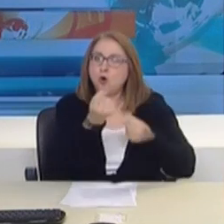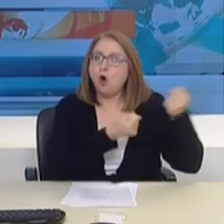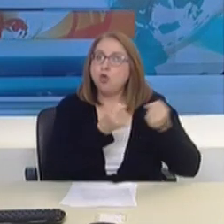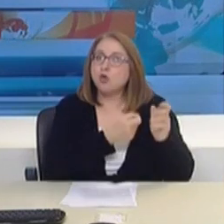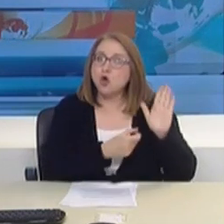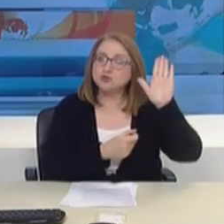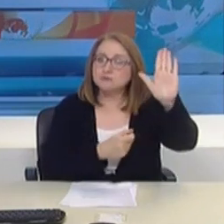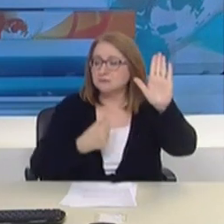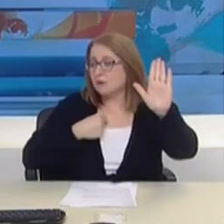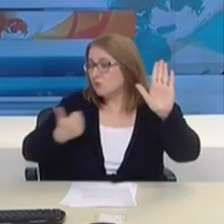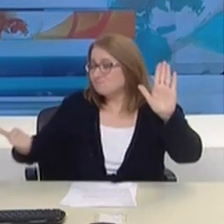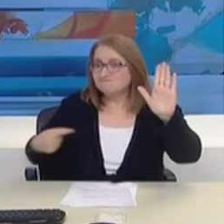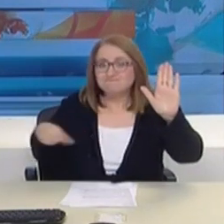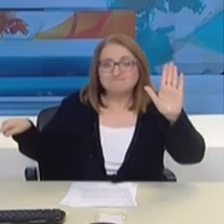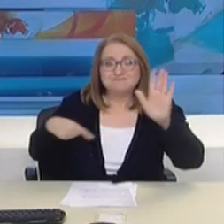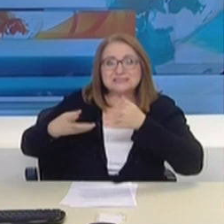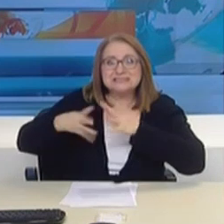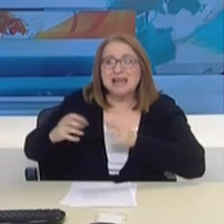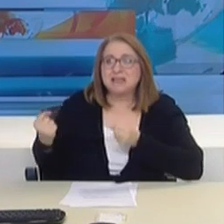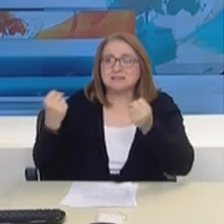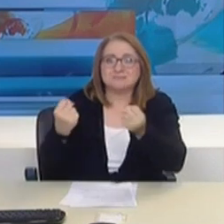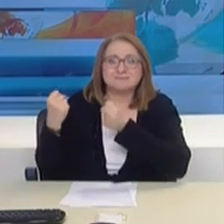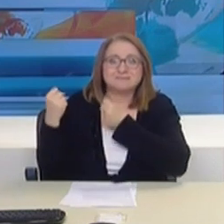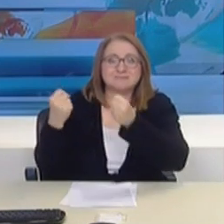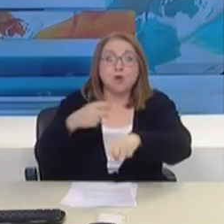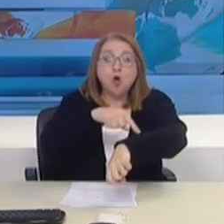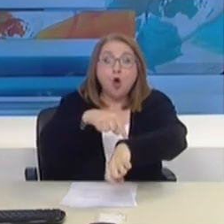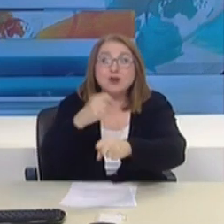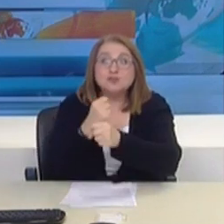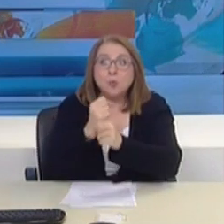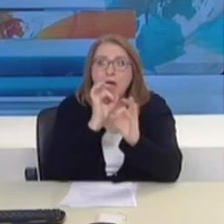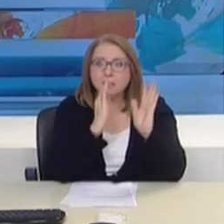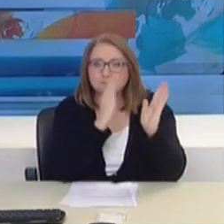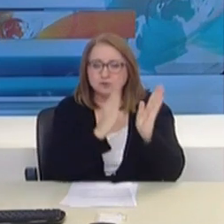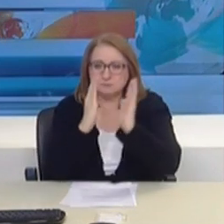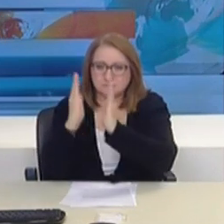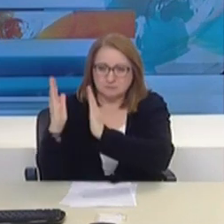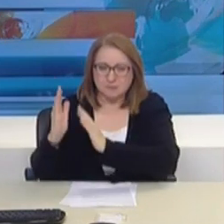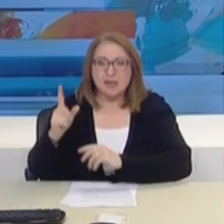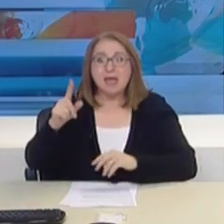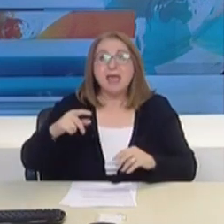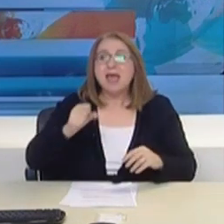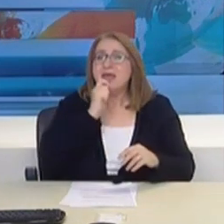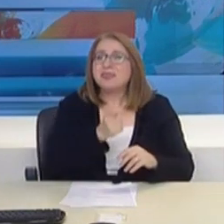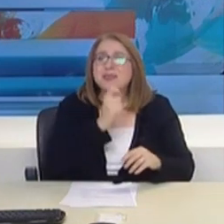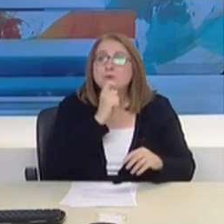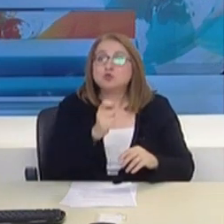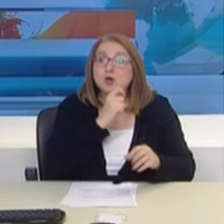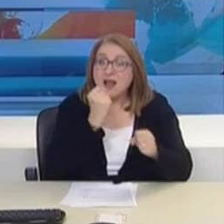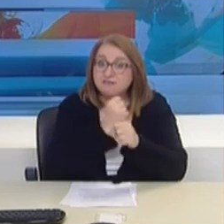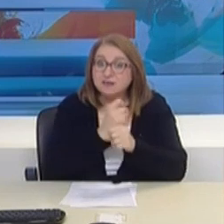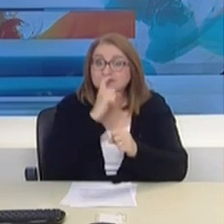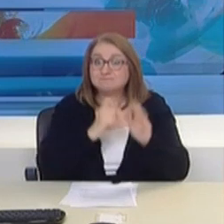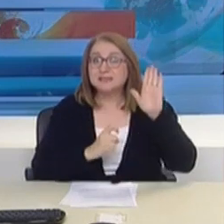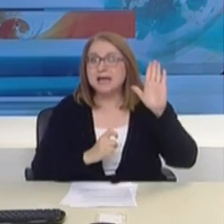δημοσιογράφων και εκείνων που εργάζονται στα μέσα μαζικής ενημέρωσης, απαιτεί τη σχετική κάρτα η βεβαίωση του εργοδότη